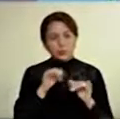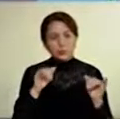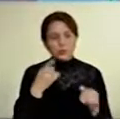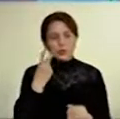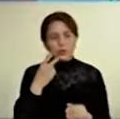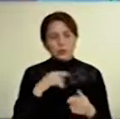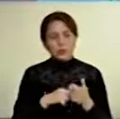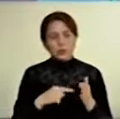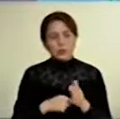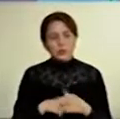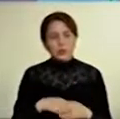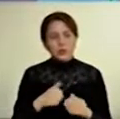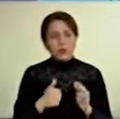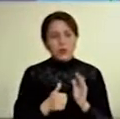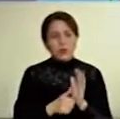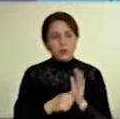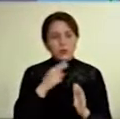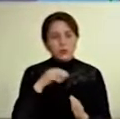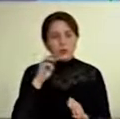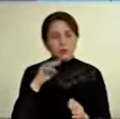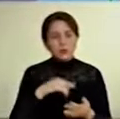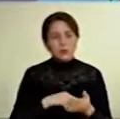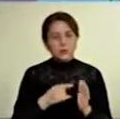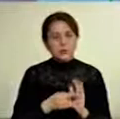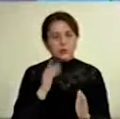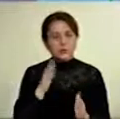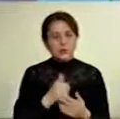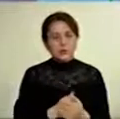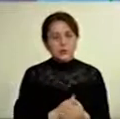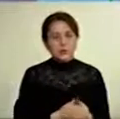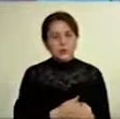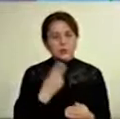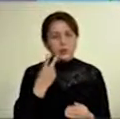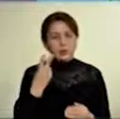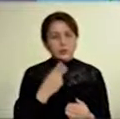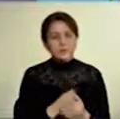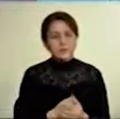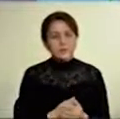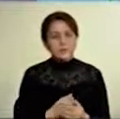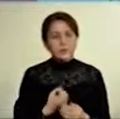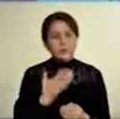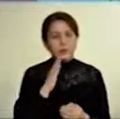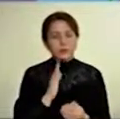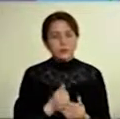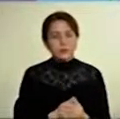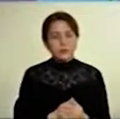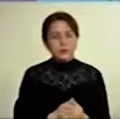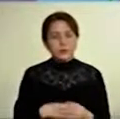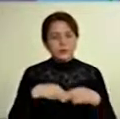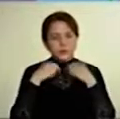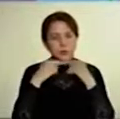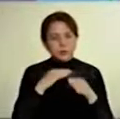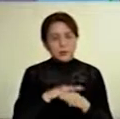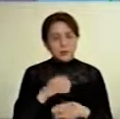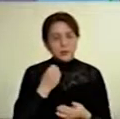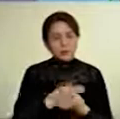ga bo'lganimizda 6 desimetr kvadrat kelib chiqadi. Ikkinchisi esa nechiga teng? Diqqat qiling aziz